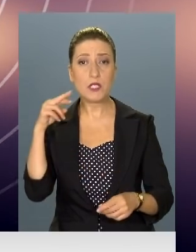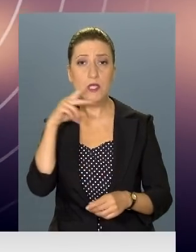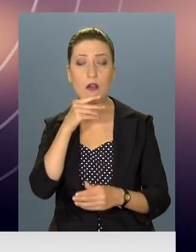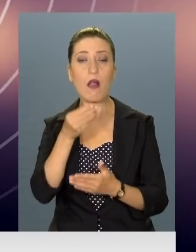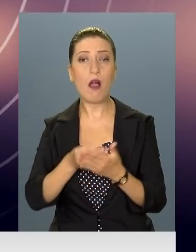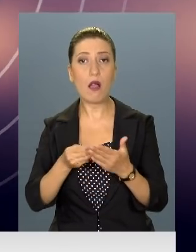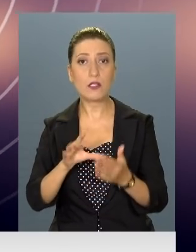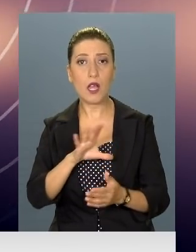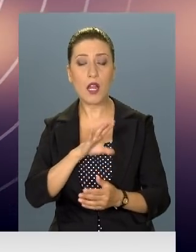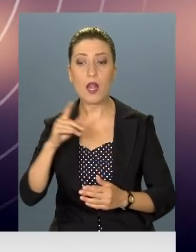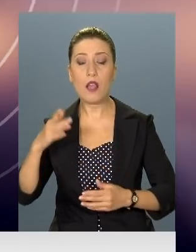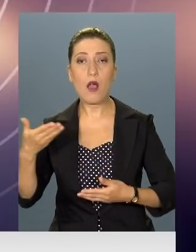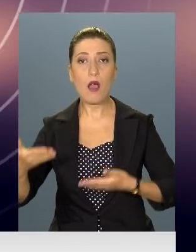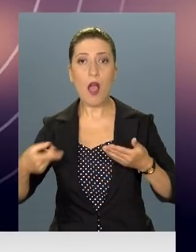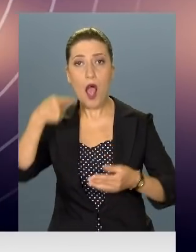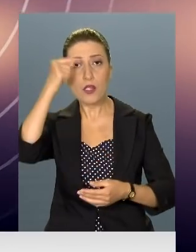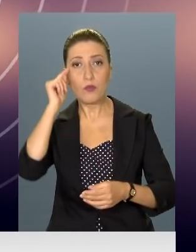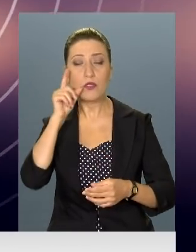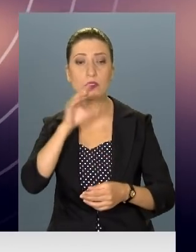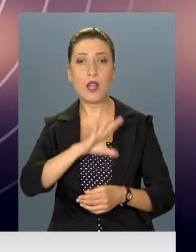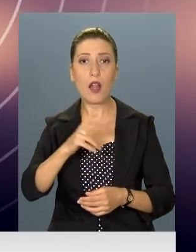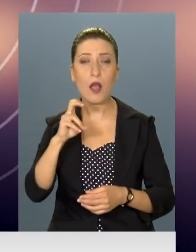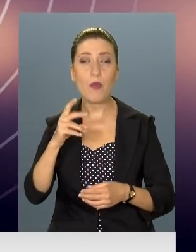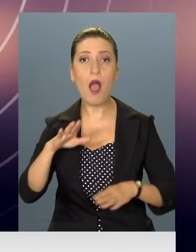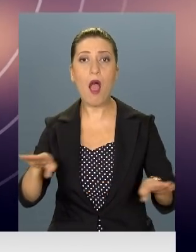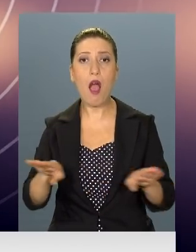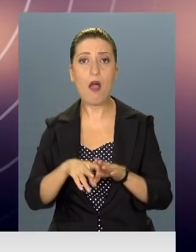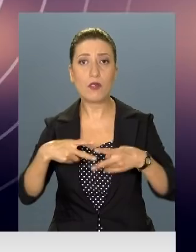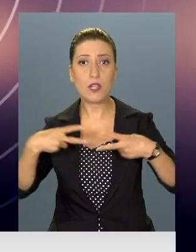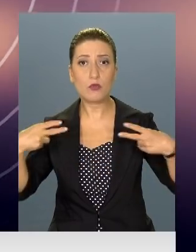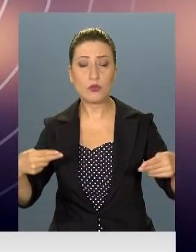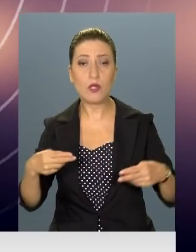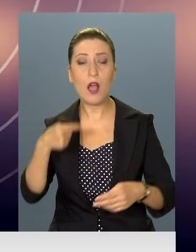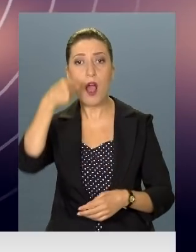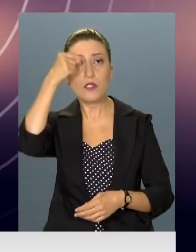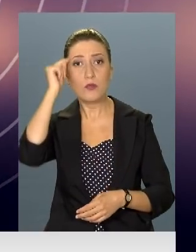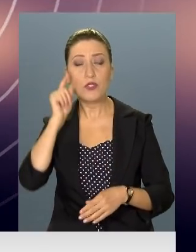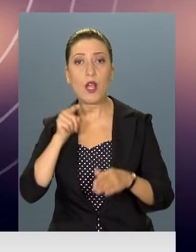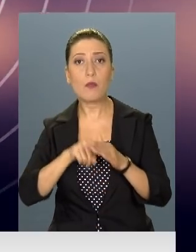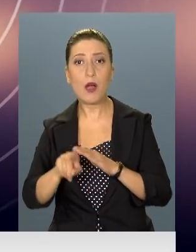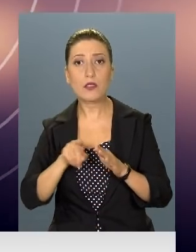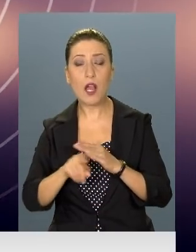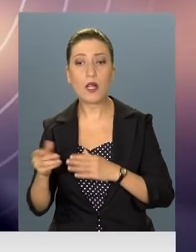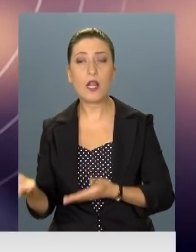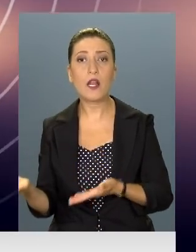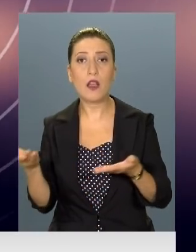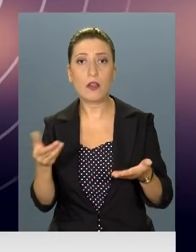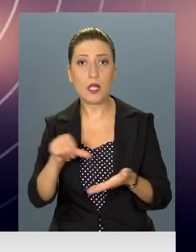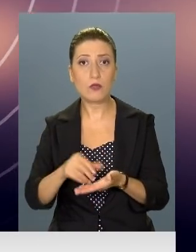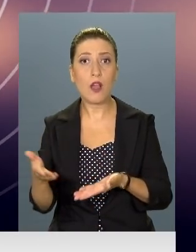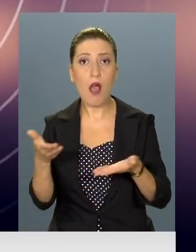կողմերի հավասարությունը, մեկ կողմին այն է ադրբեջանցի փախստականների ներկայացուցիչին հրավիրել են,